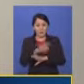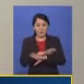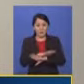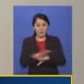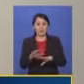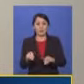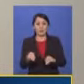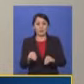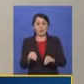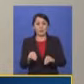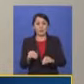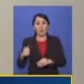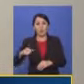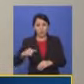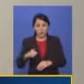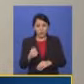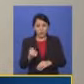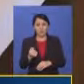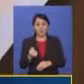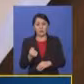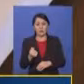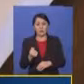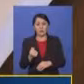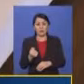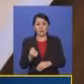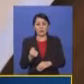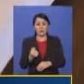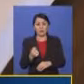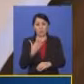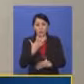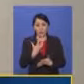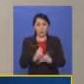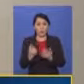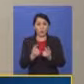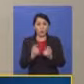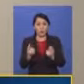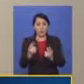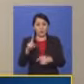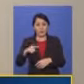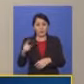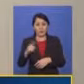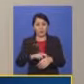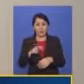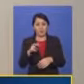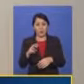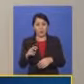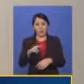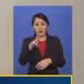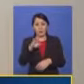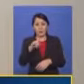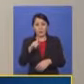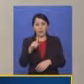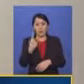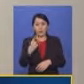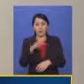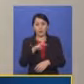білмендіктен сол құрбысы сол өз нөмір карточкасын жібереді. Ол карточкада депозитінде